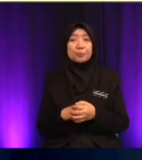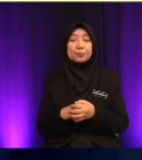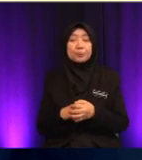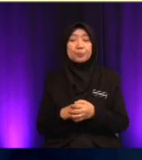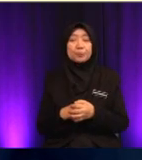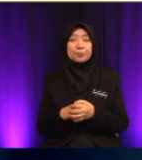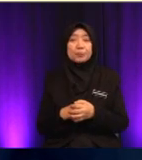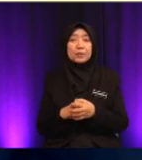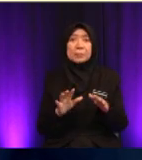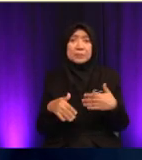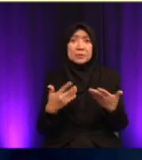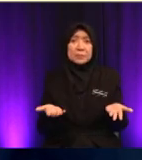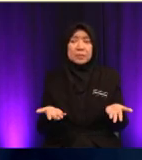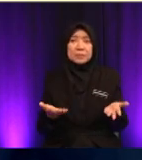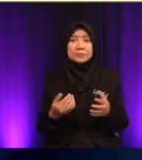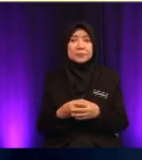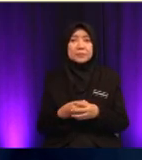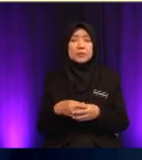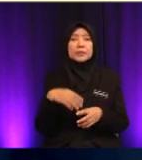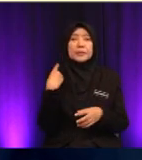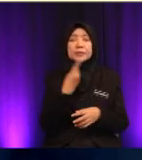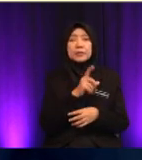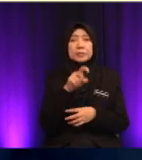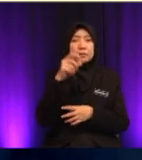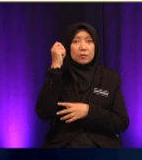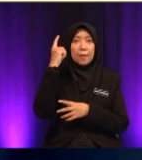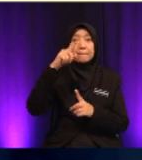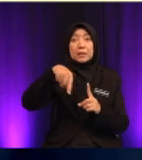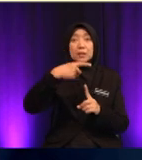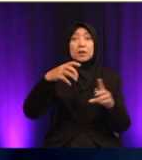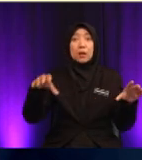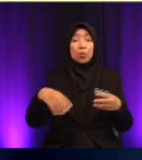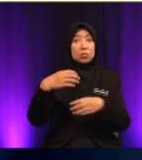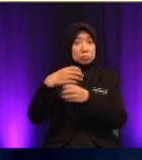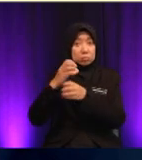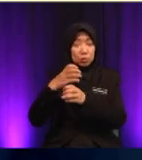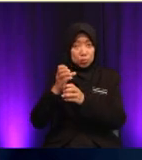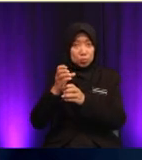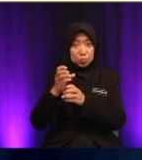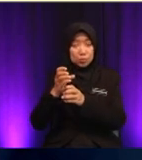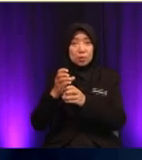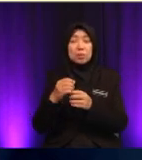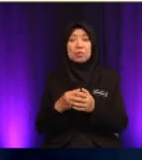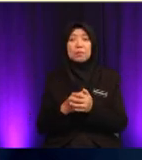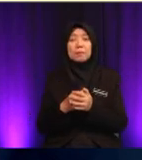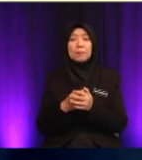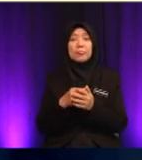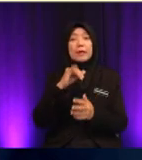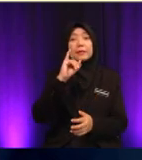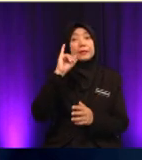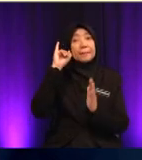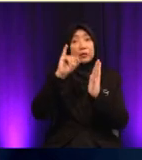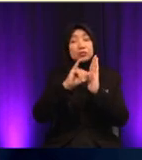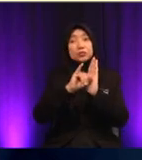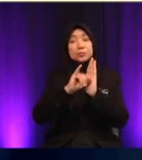oke yang pertama kita paham bila kita pembesaran image microskop besar